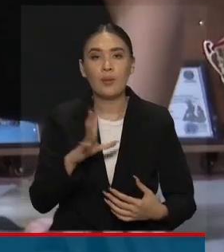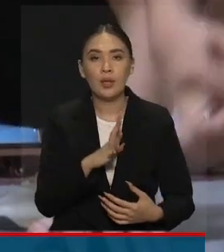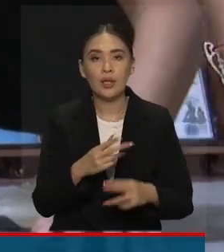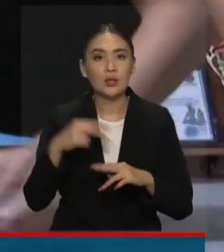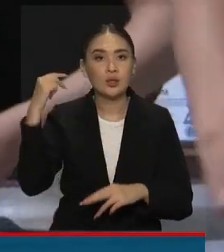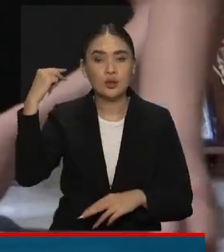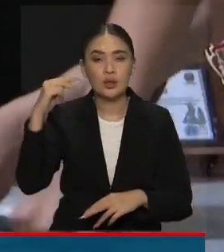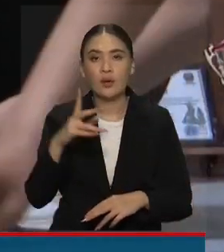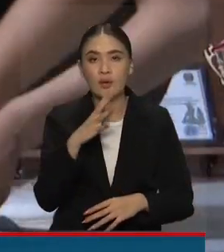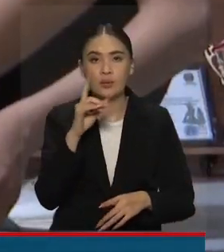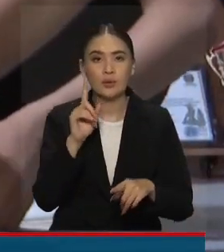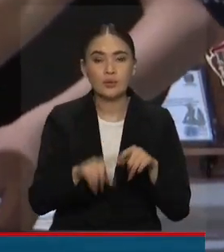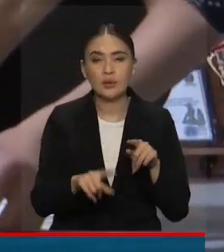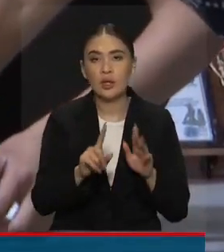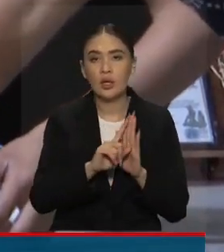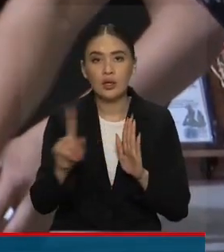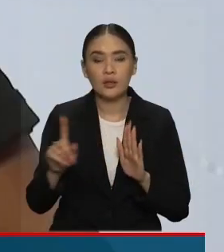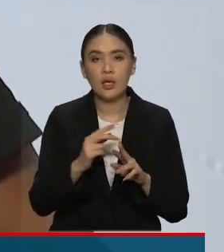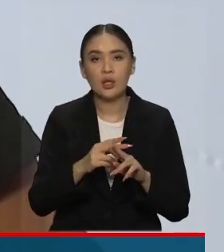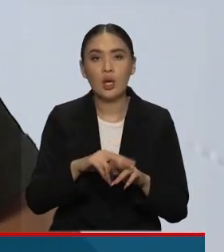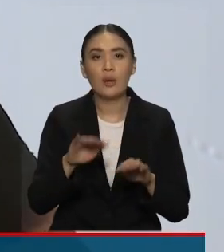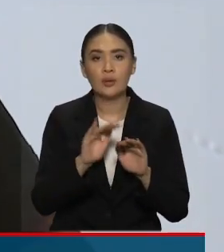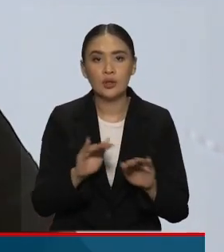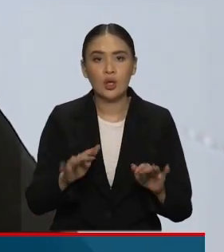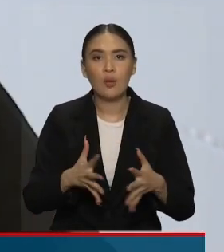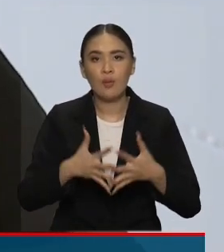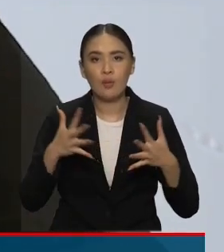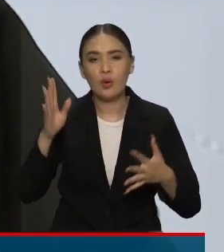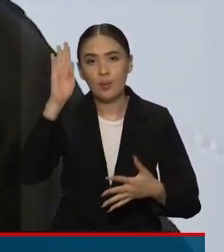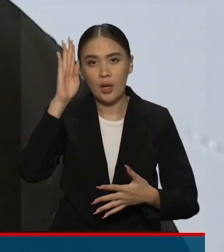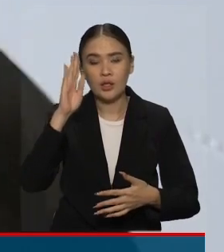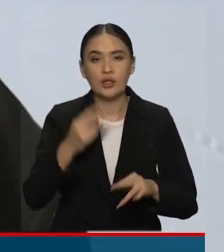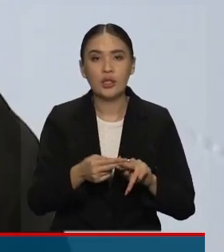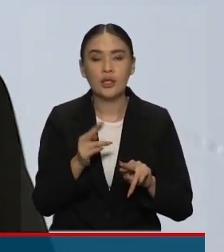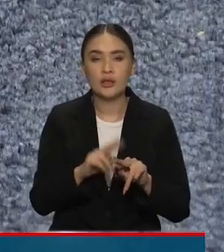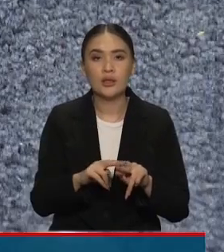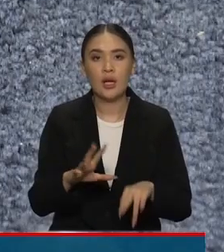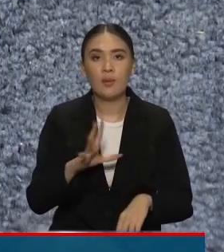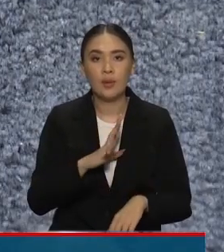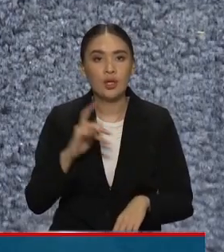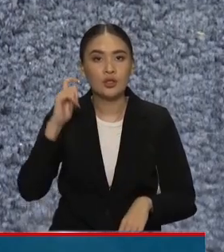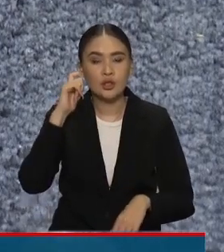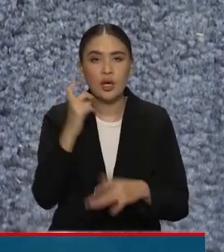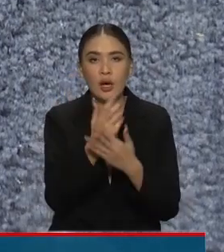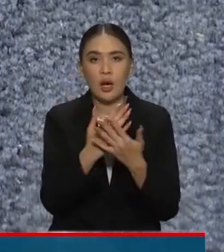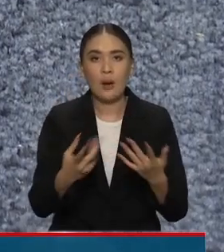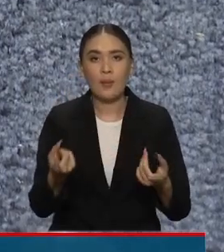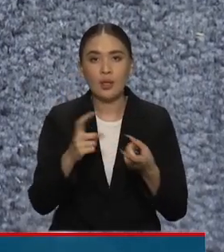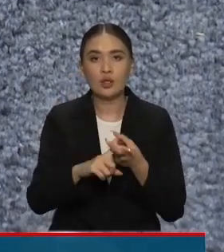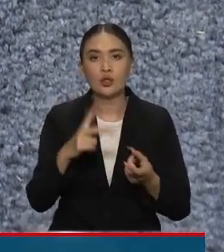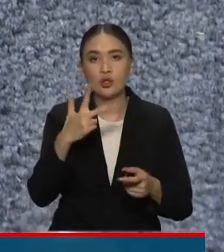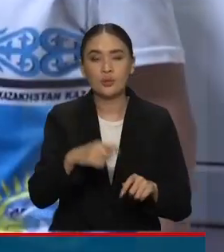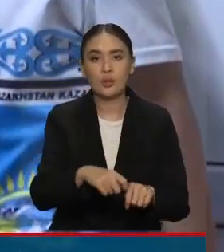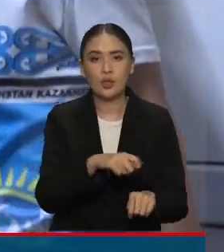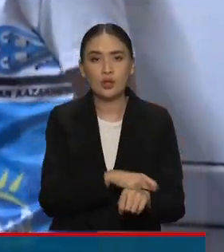сақа шиіруді әдетке айналдырған. Әсіресе ұлдар жағы белсенді. Шеңбердің көлемі балалардың жас ерекшелігіне байланысты 3 метрден әрі